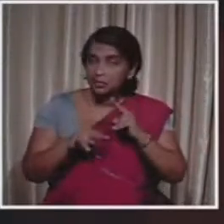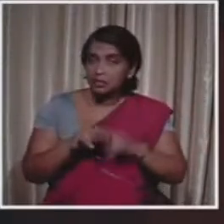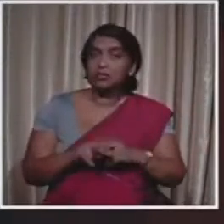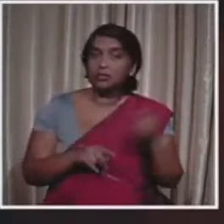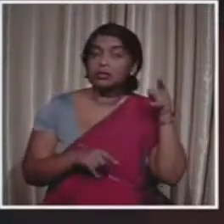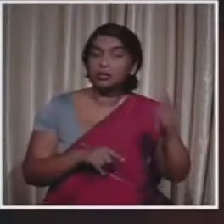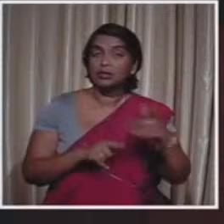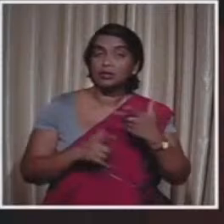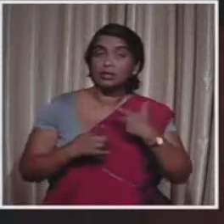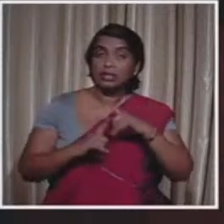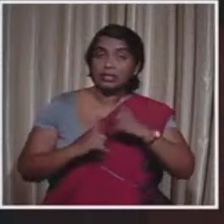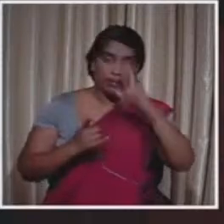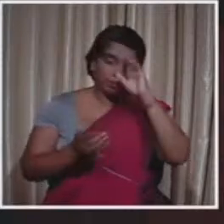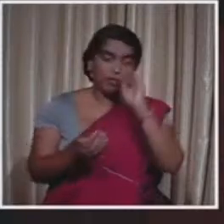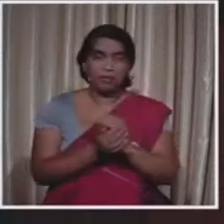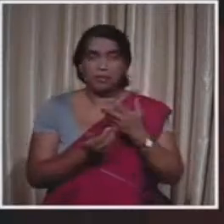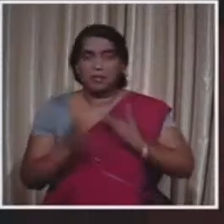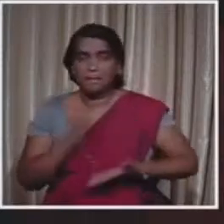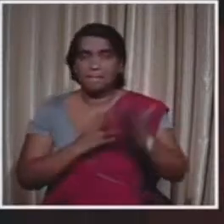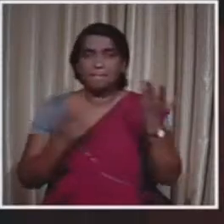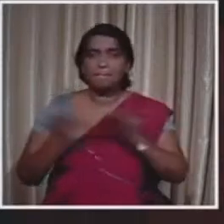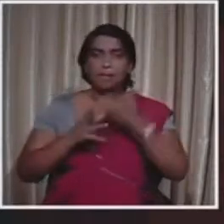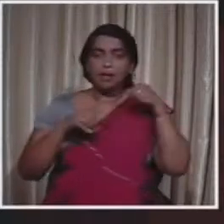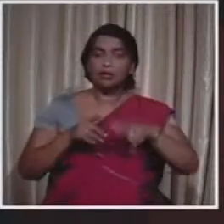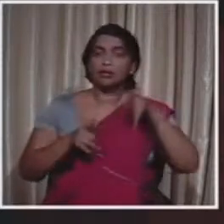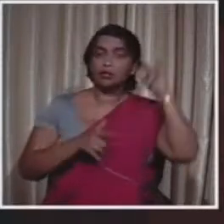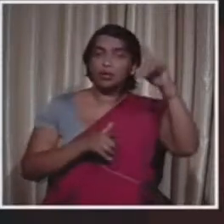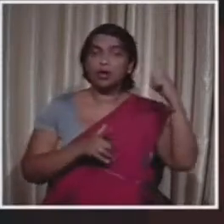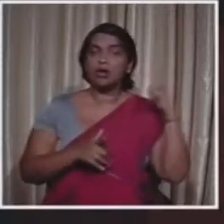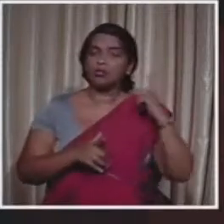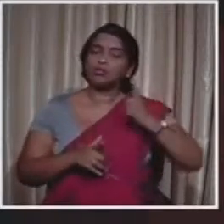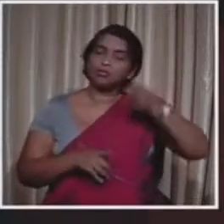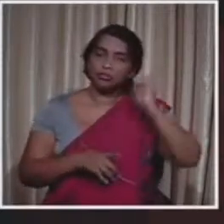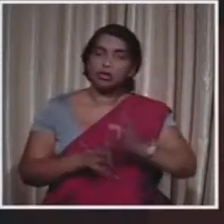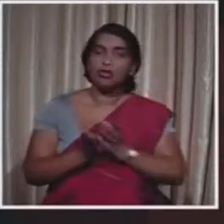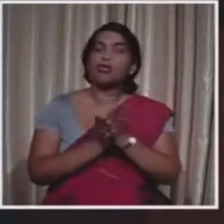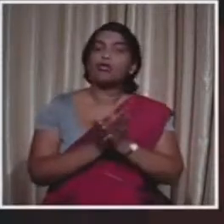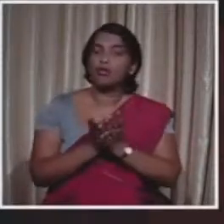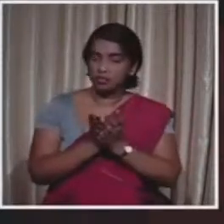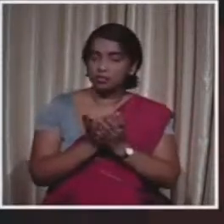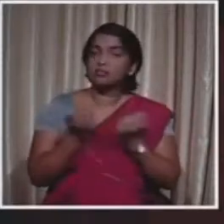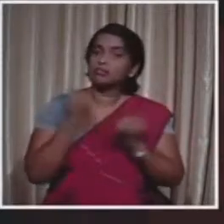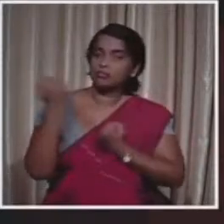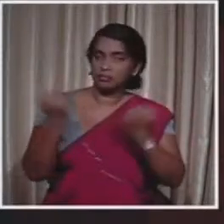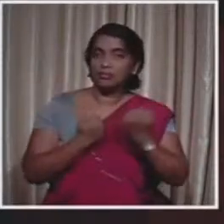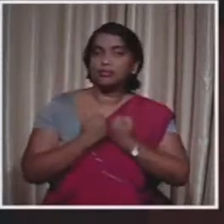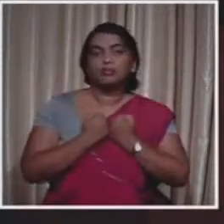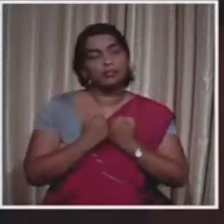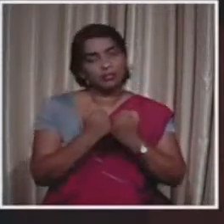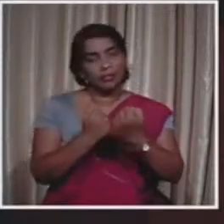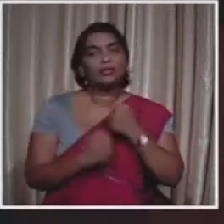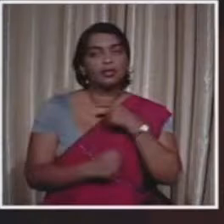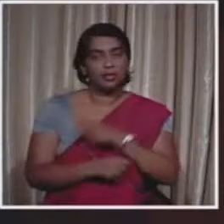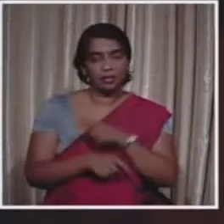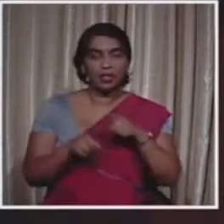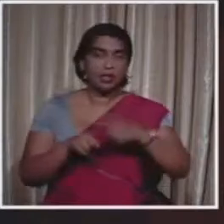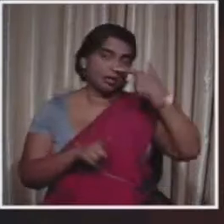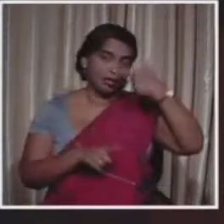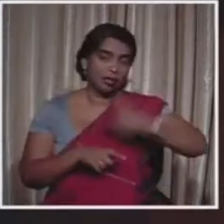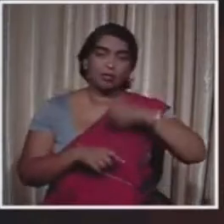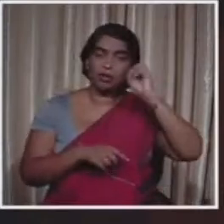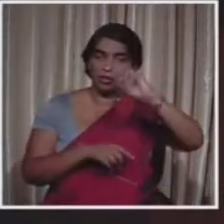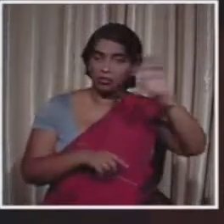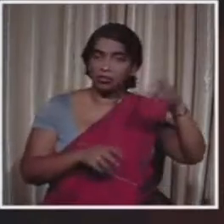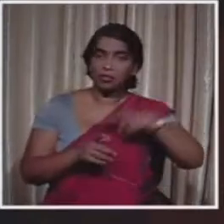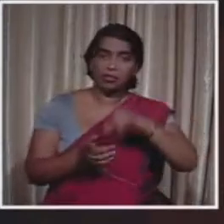ඔවුන්ගේ ජීවිත ආරක්ෂා පිළිබඳ ප්‍රශ්නයක් වෙලා තියෙනවා අද ගුවන් හමුදාව එකඟ වෙලා තියෙනවා දුම්රිය ඒ සියලුම දුම්රිය මැදිරි වලට ඒ ඉන්ධන සැපයීම සඳහා